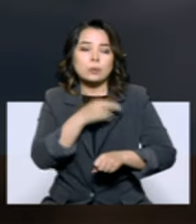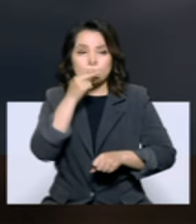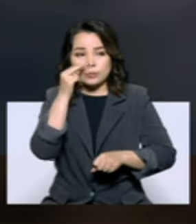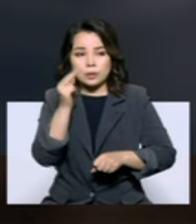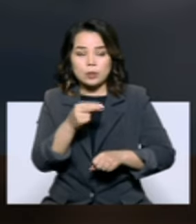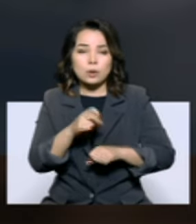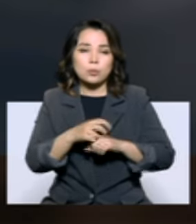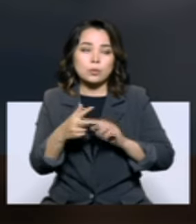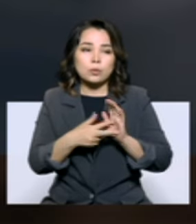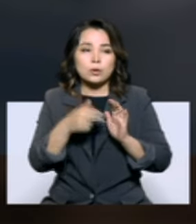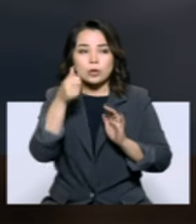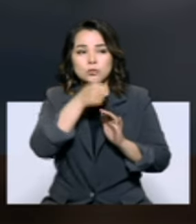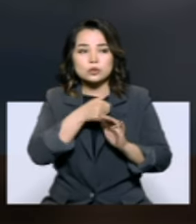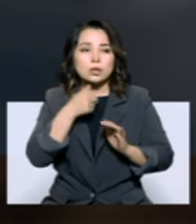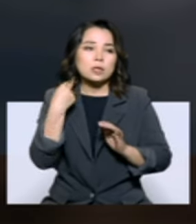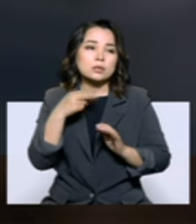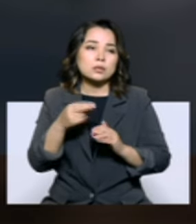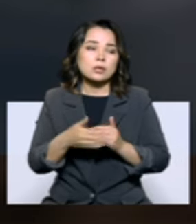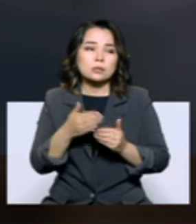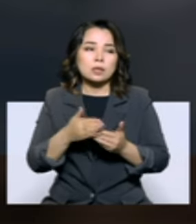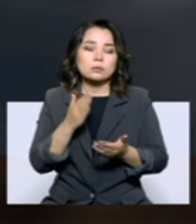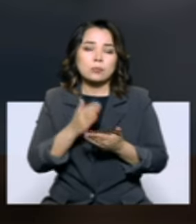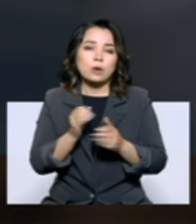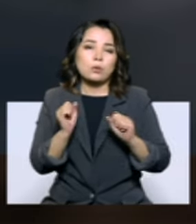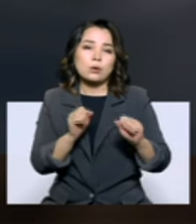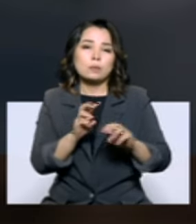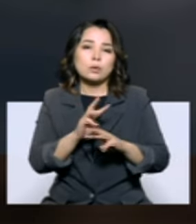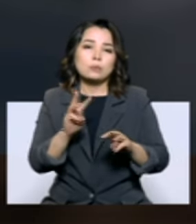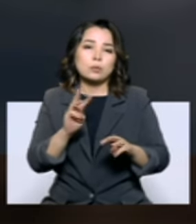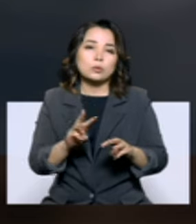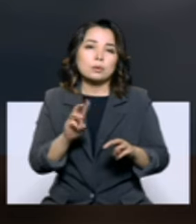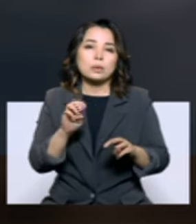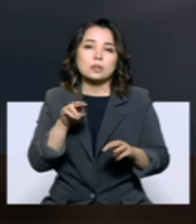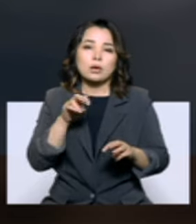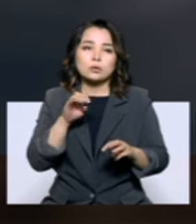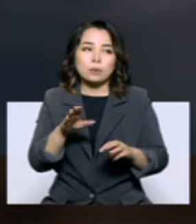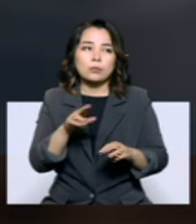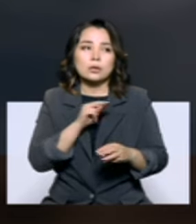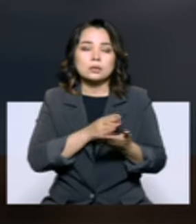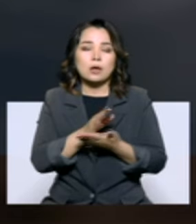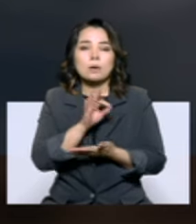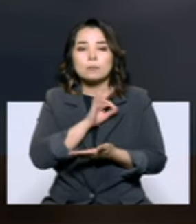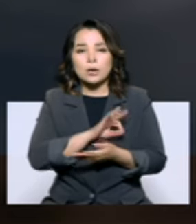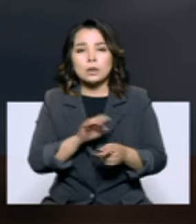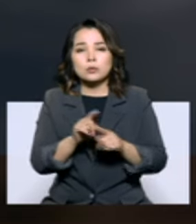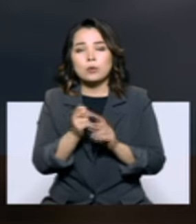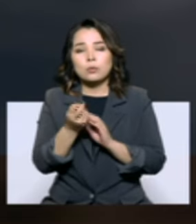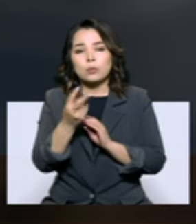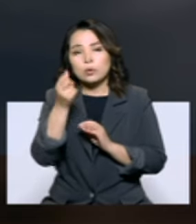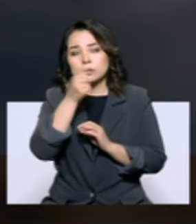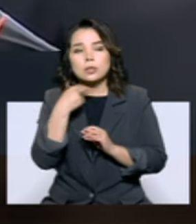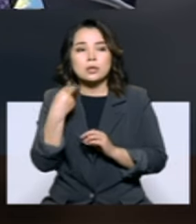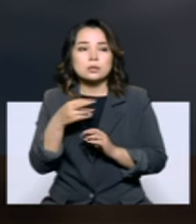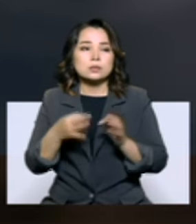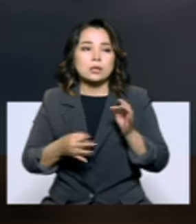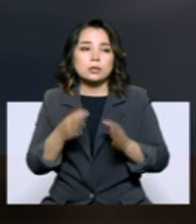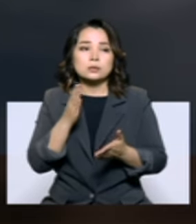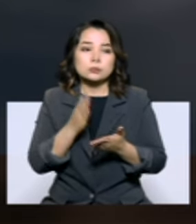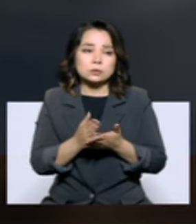айыппен 18 жылға сотталды. Қорғаныс министрі болған Мұрат Бектанов қызметін асыра пайдаланды деп 12 жылға